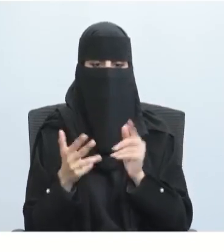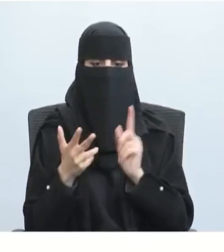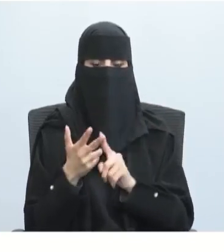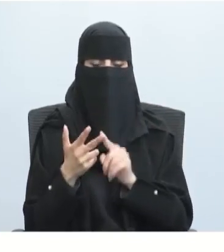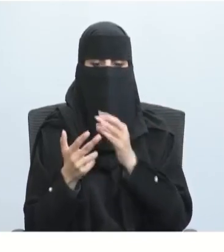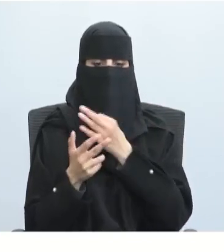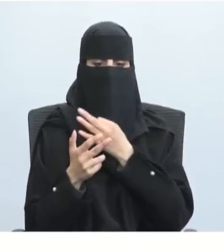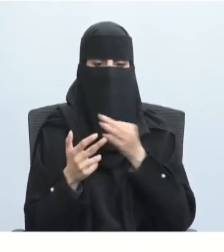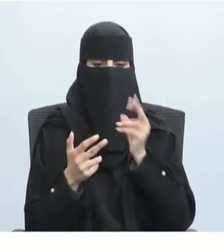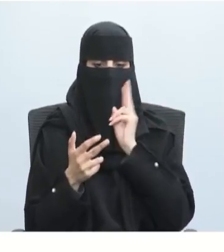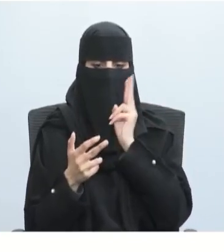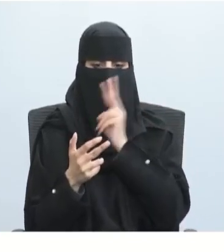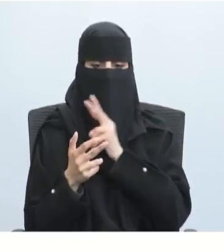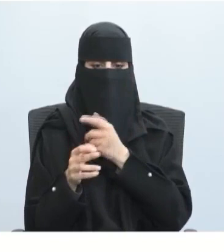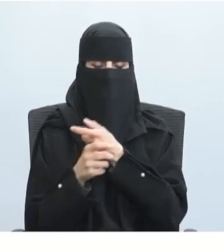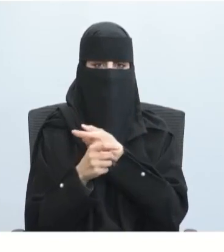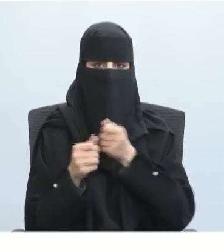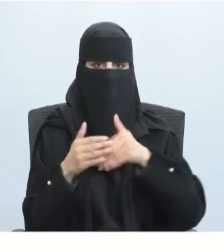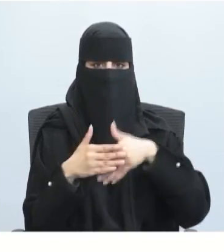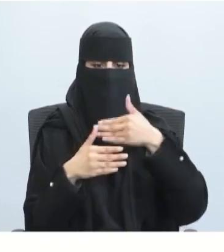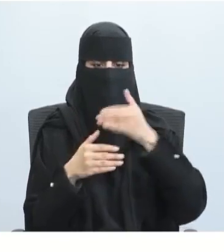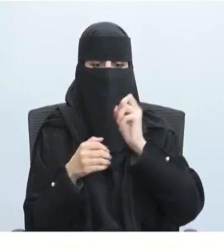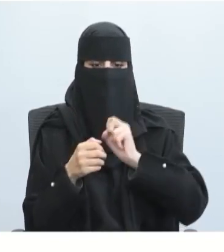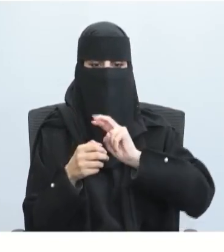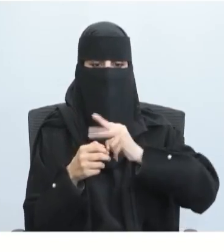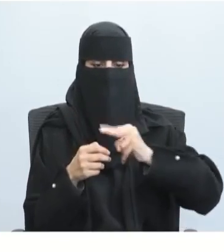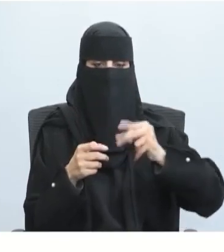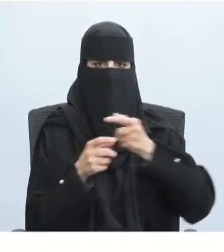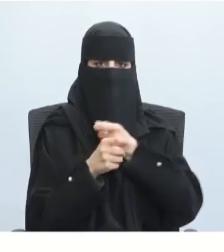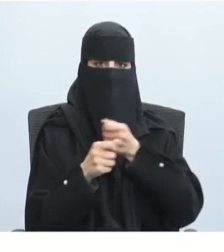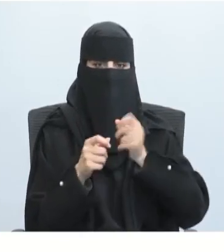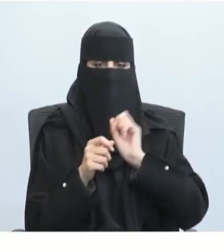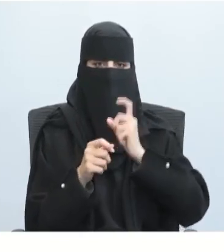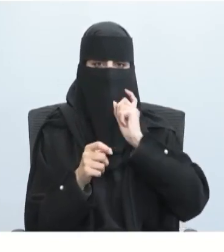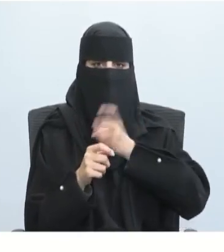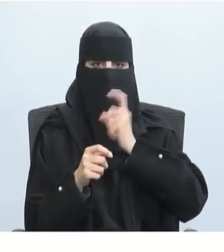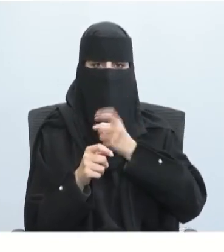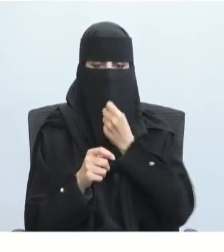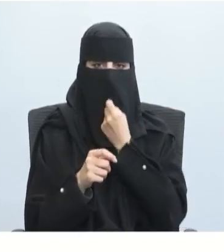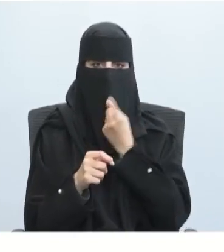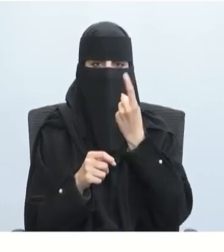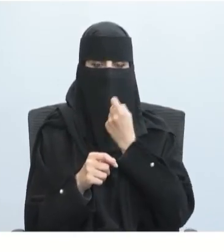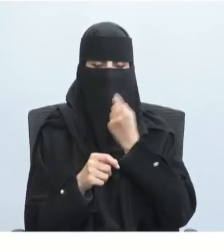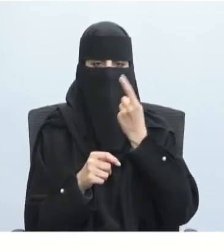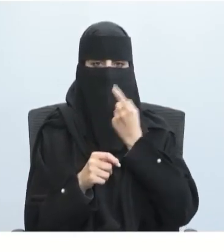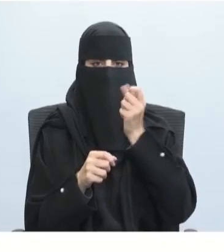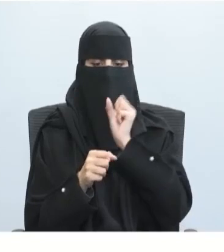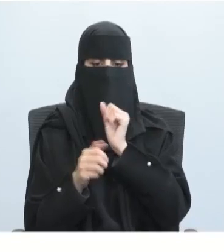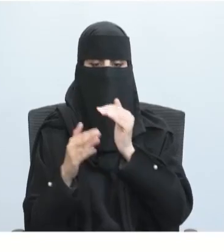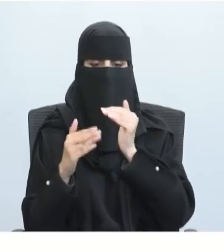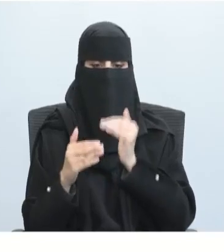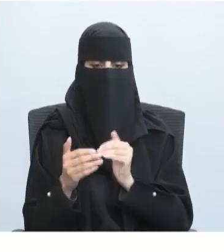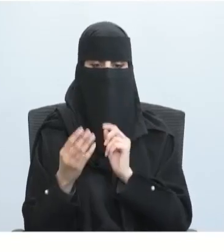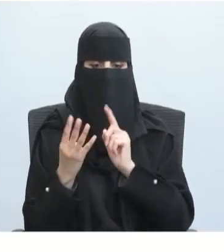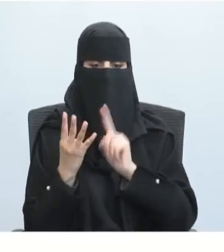كم سيساوي هذا المبلغ كذلك ذكرنا ايضا القيمه المستقبليه لسلسله من المبالغ او ما يسمى صا الثانويه بعد